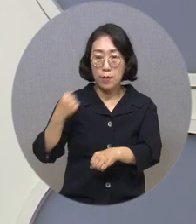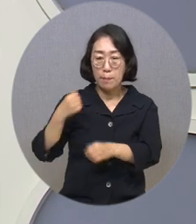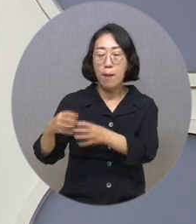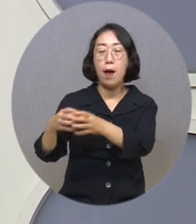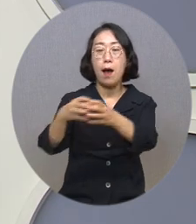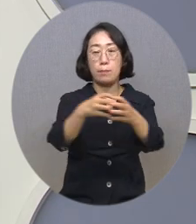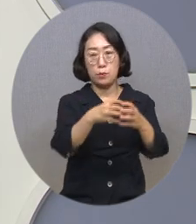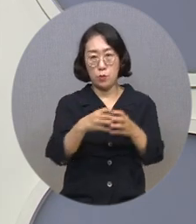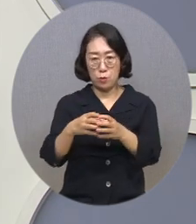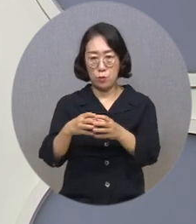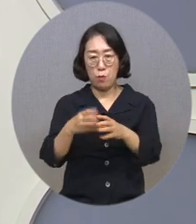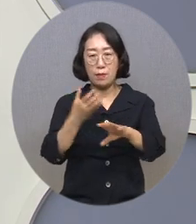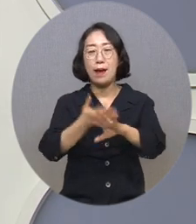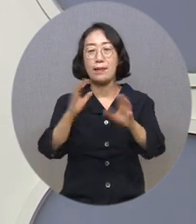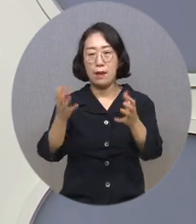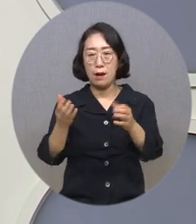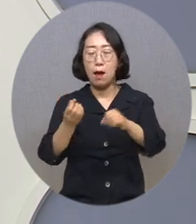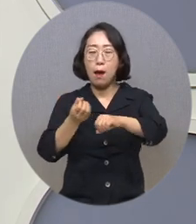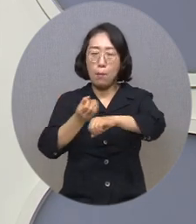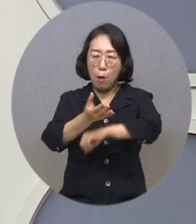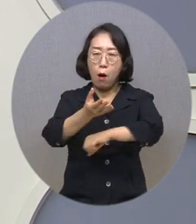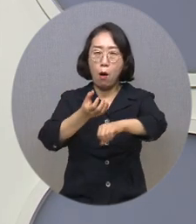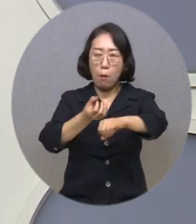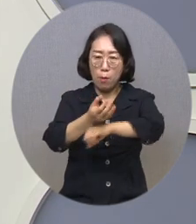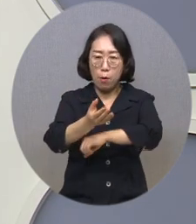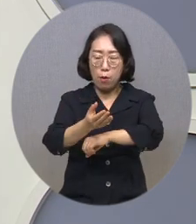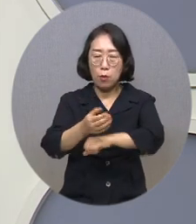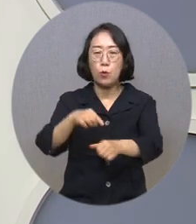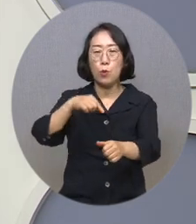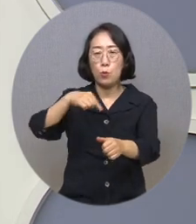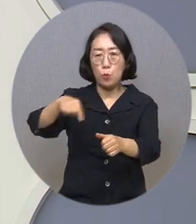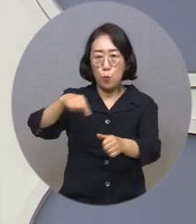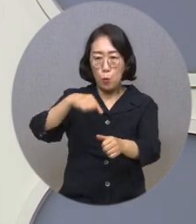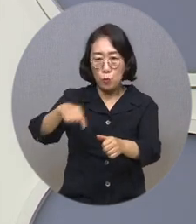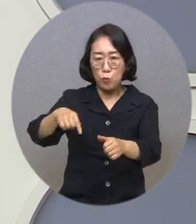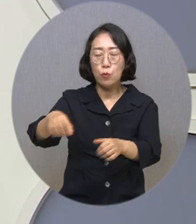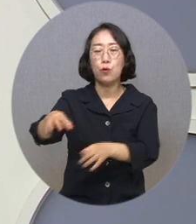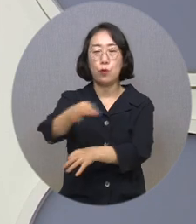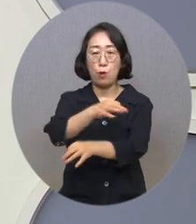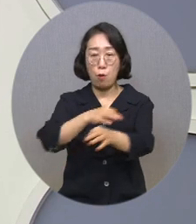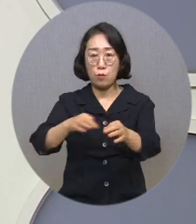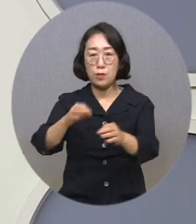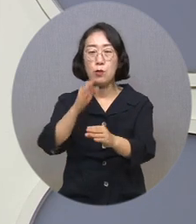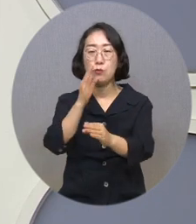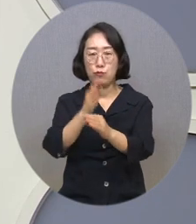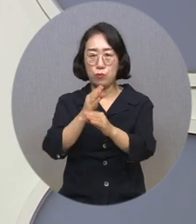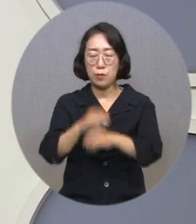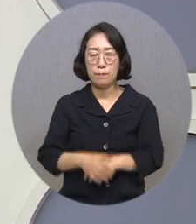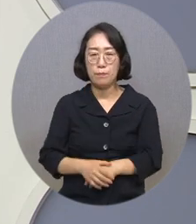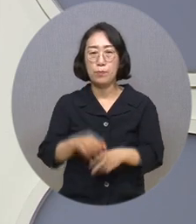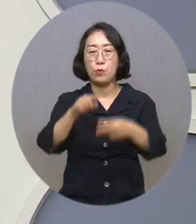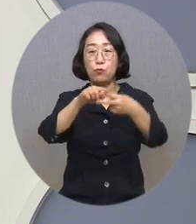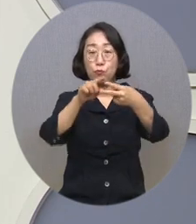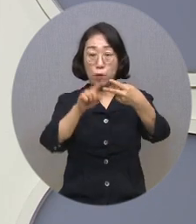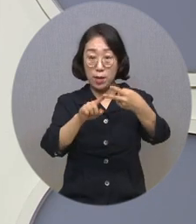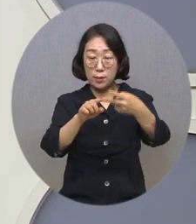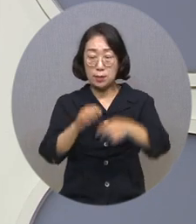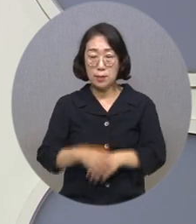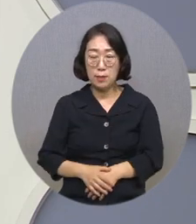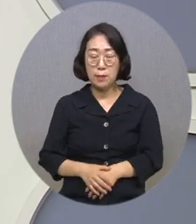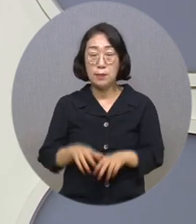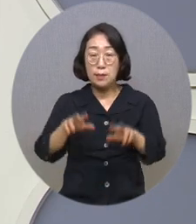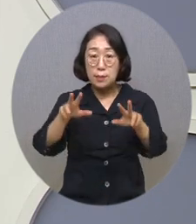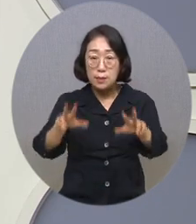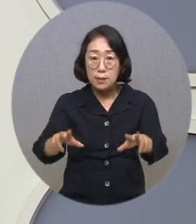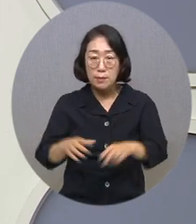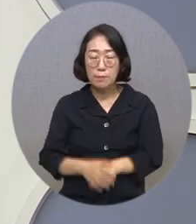이제는 수출하자. 저는 이걸 교육경제라고 보고 있습니다. 교육경제의 제가 핵심이 뭐냐면 두 가지인데요. 지금